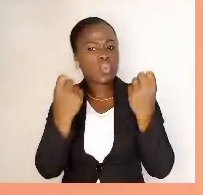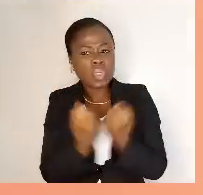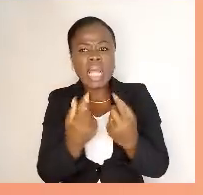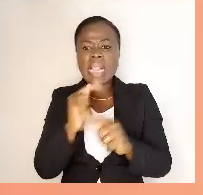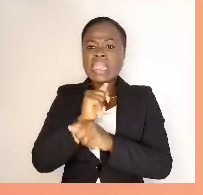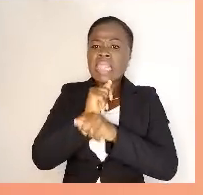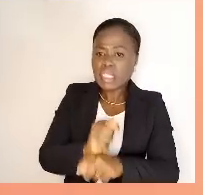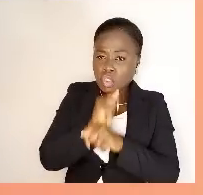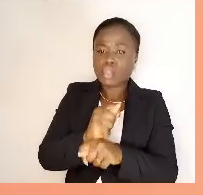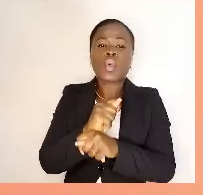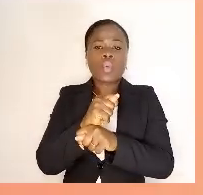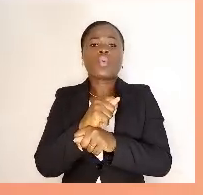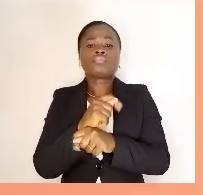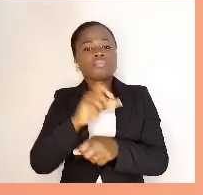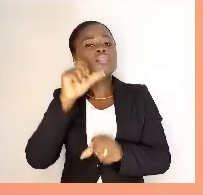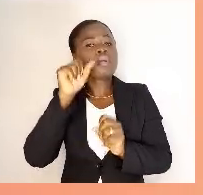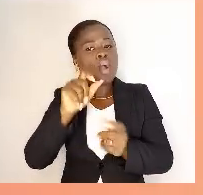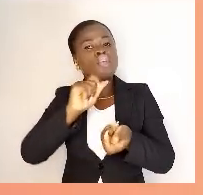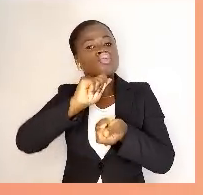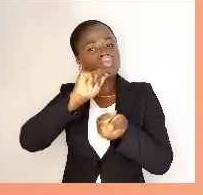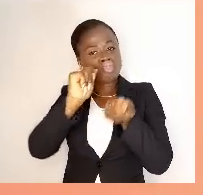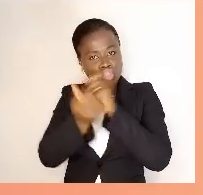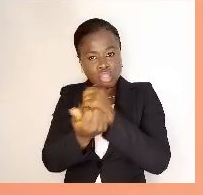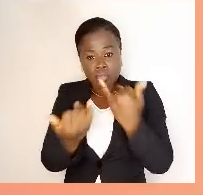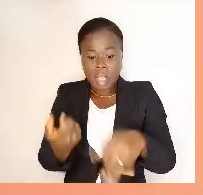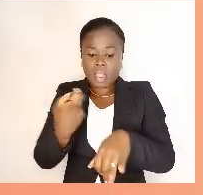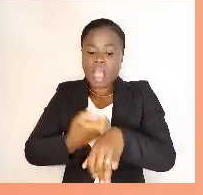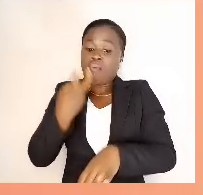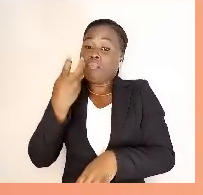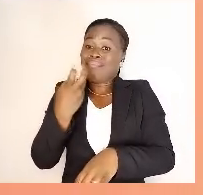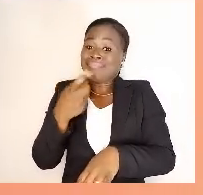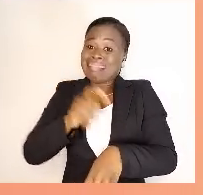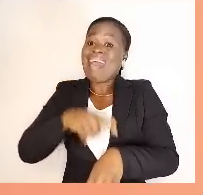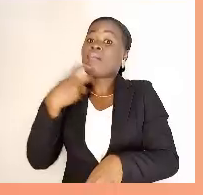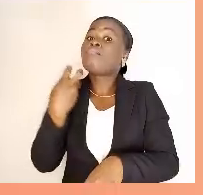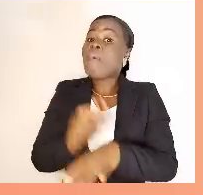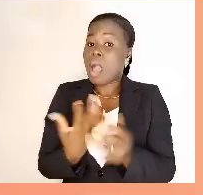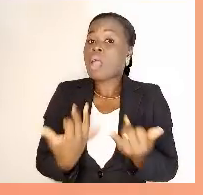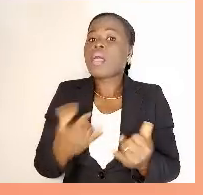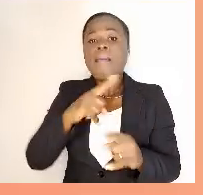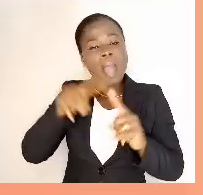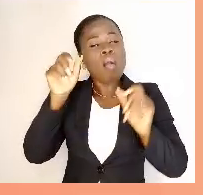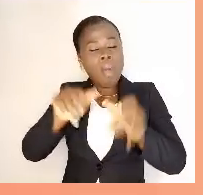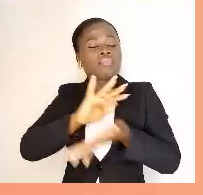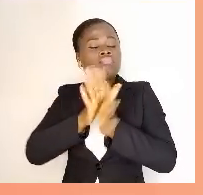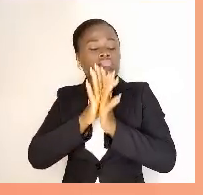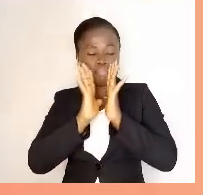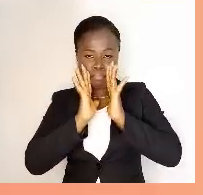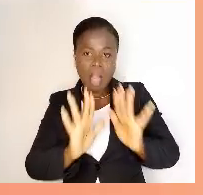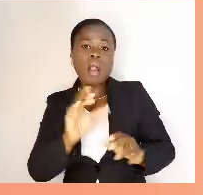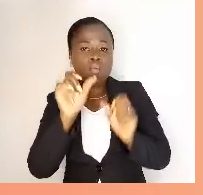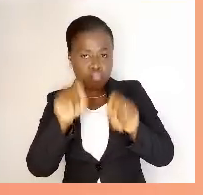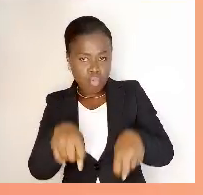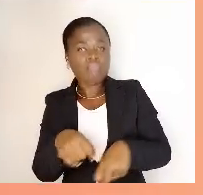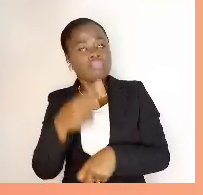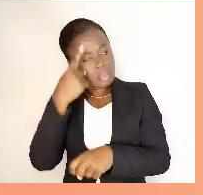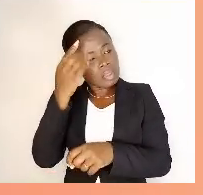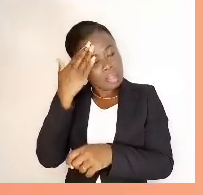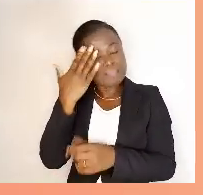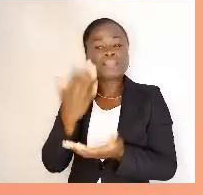sociales pour transformer ces moments d'épreuve en une chance pour la paix.